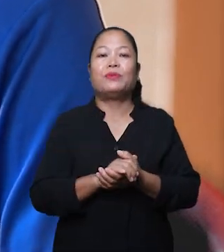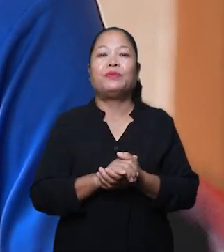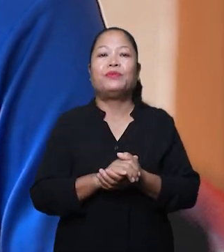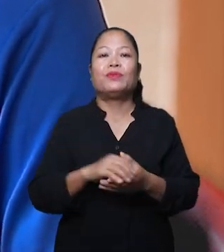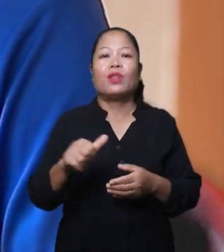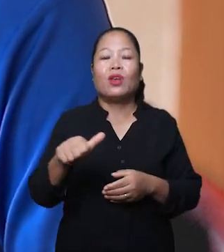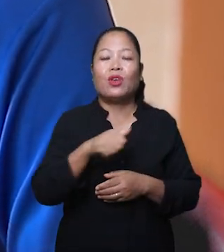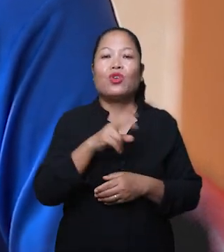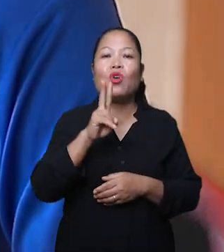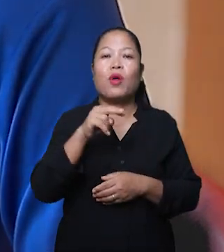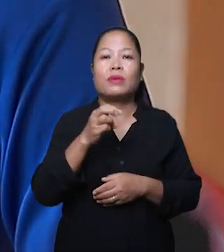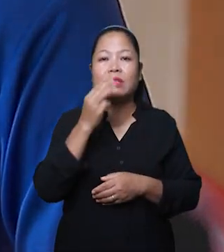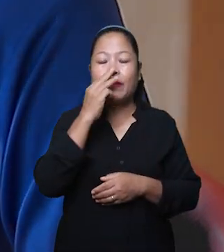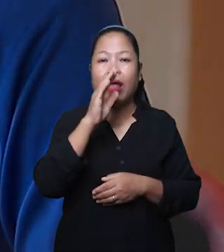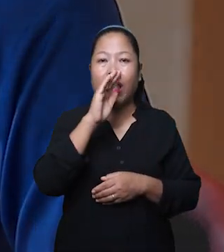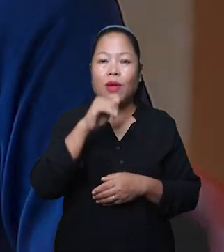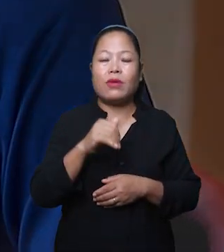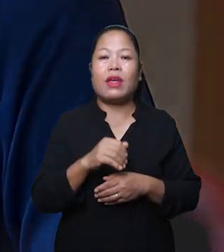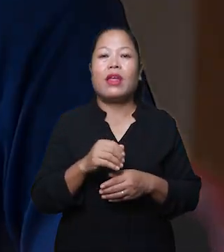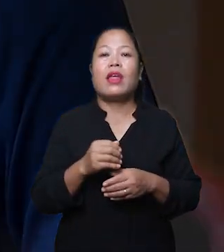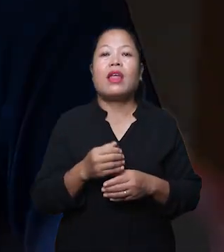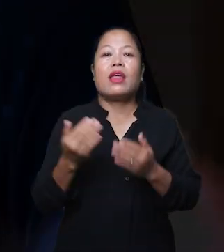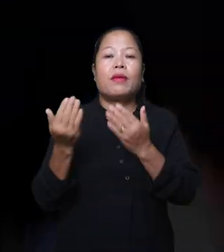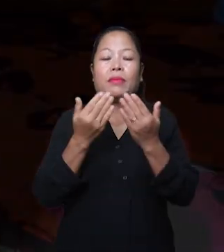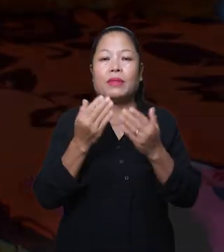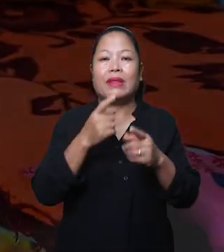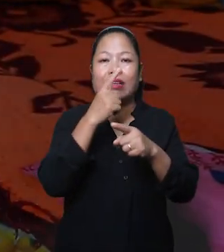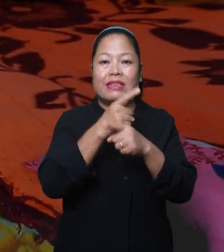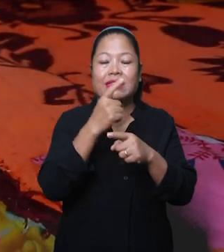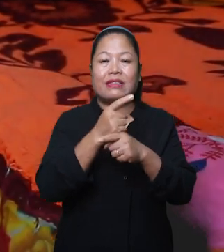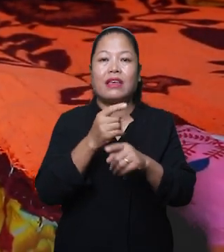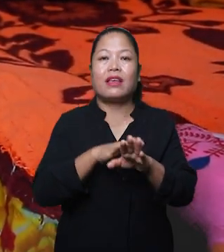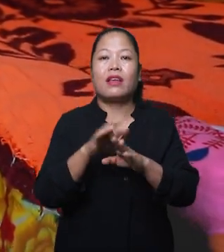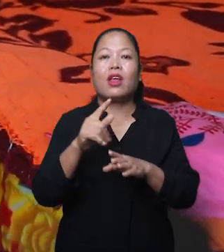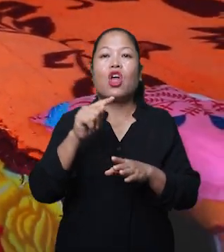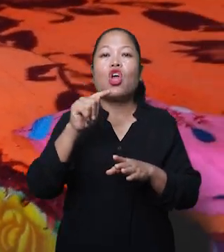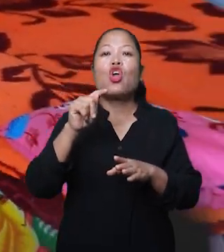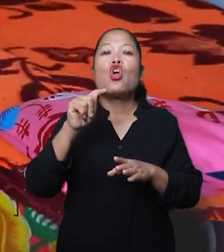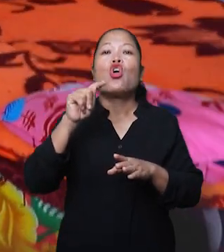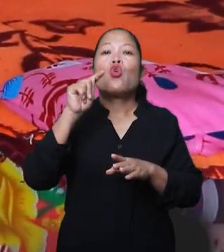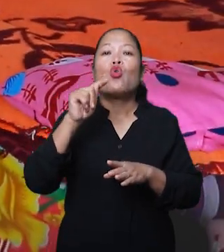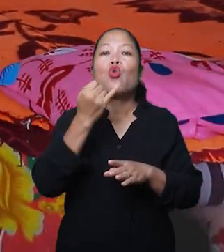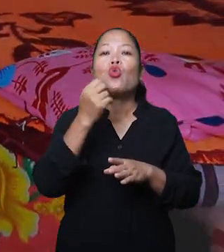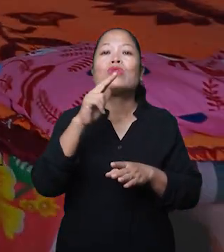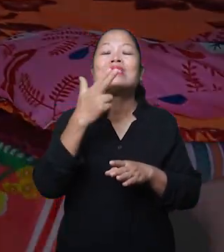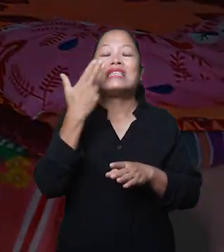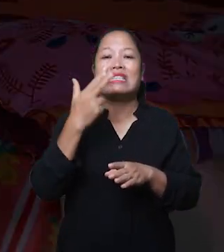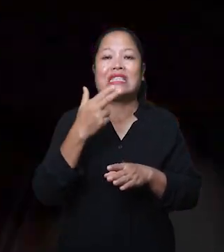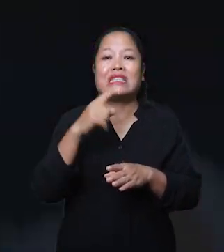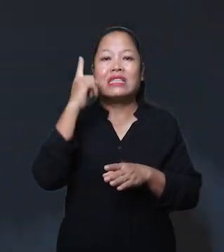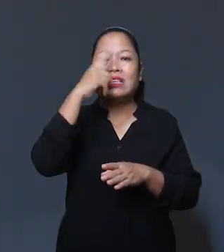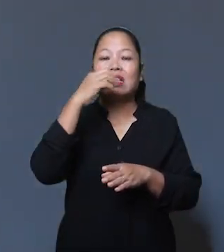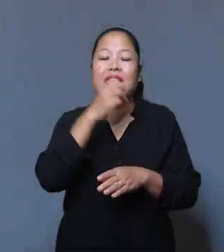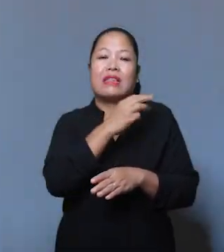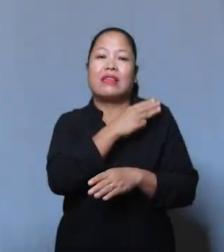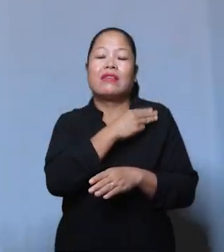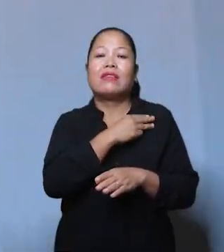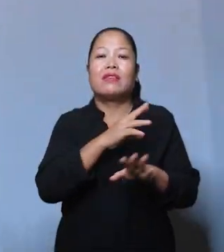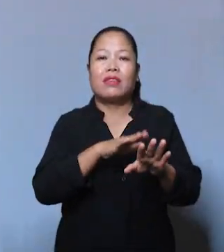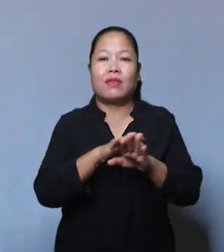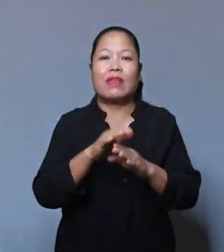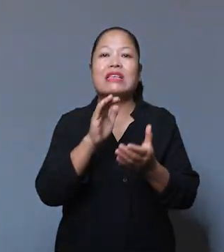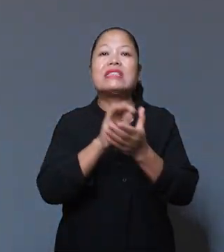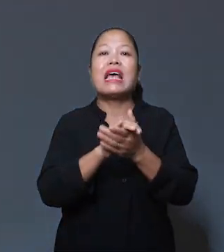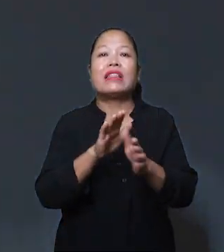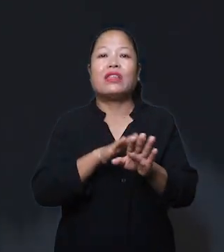छौँ उनी यो अवस्थामा आउन विद्यालयका शिक्षक शिक्षिका कोसिस मनोचिकित्सक